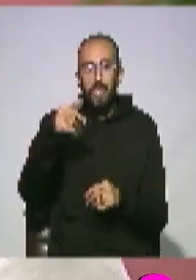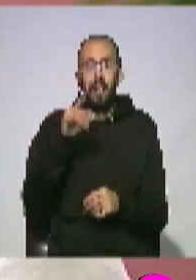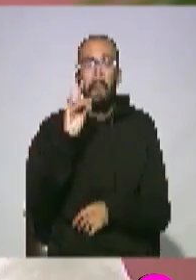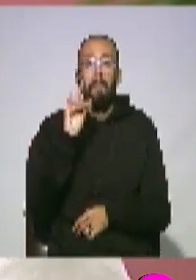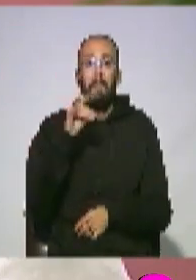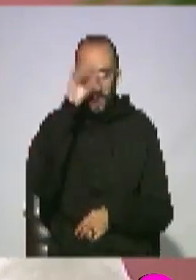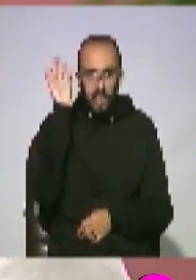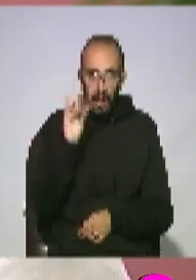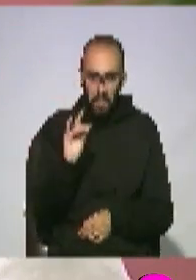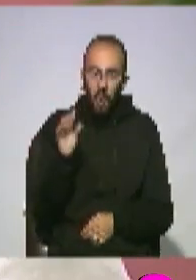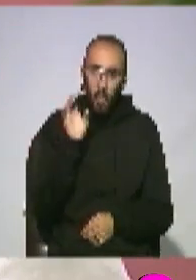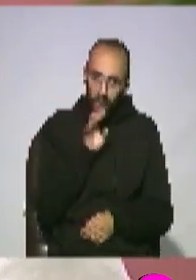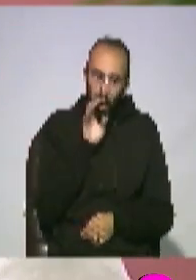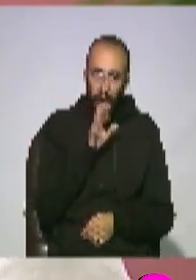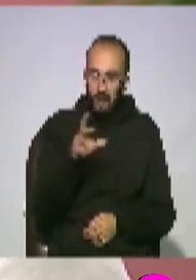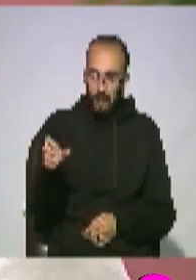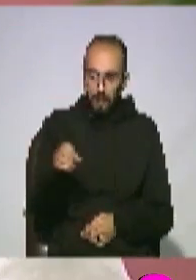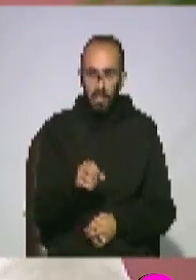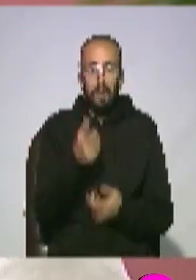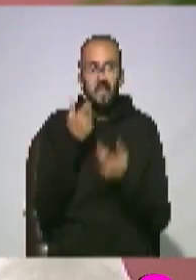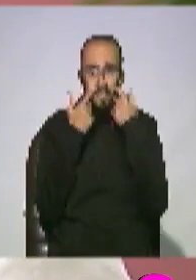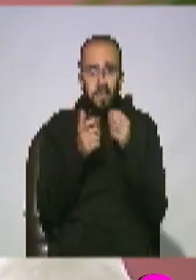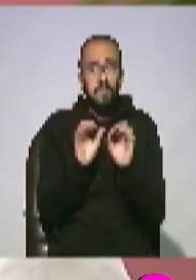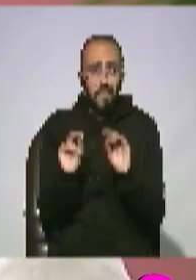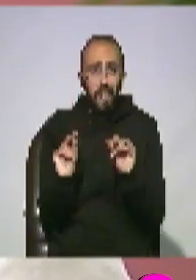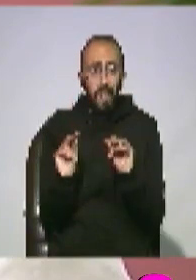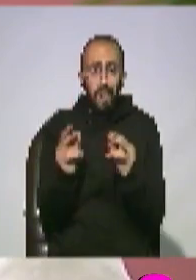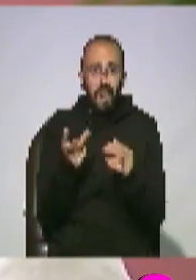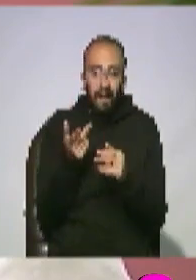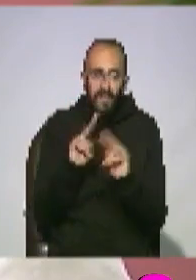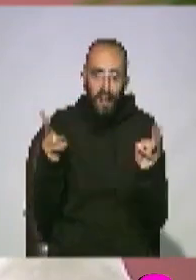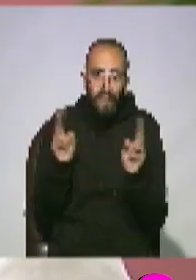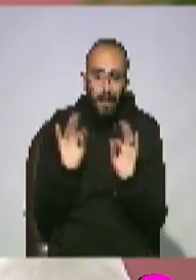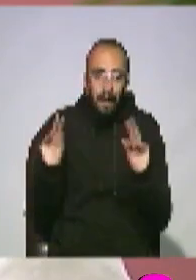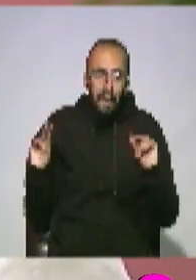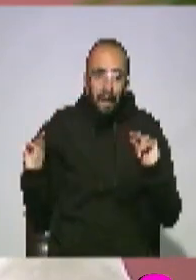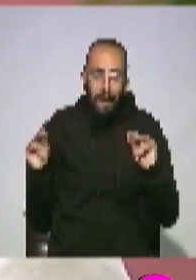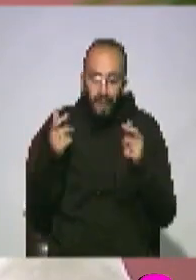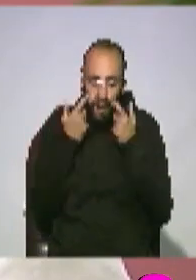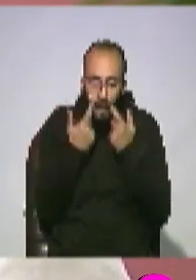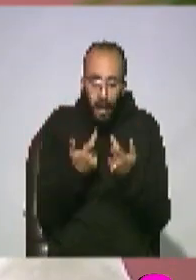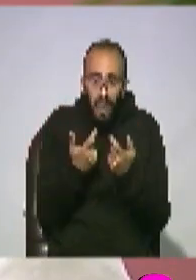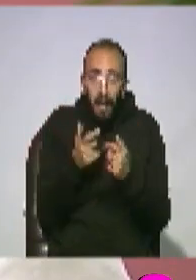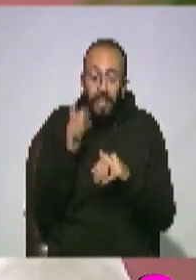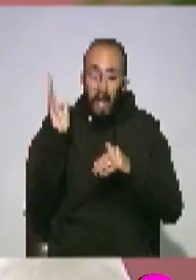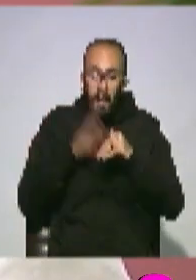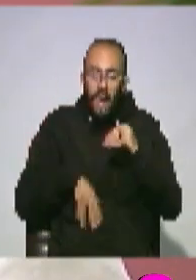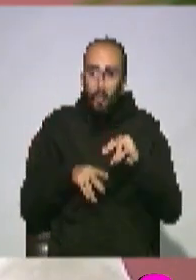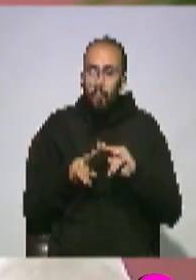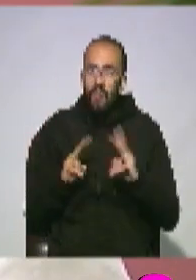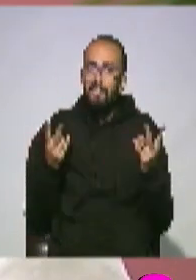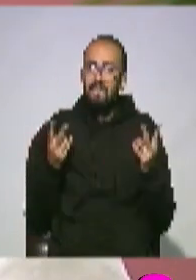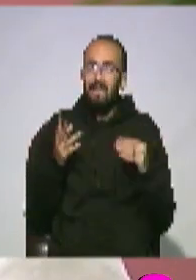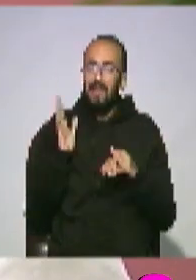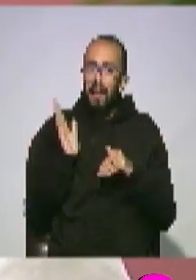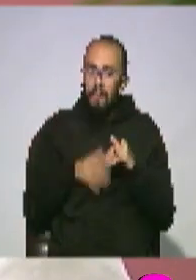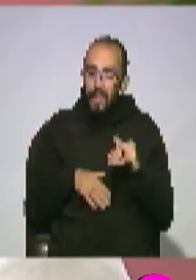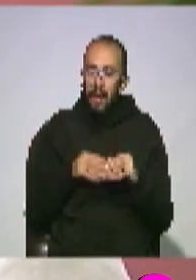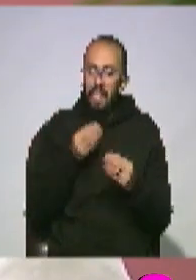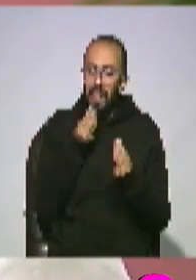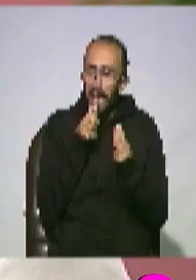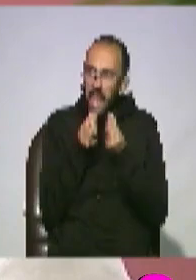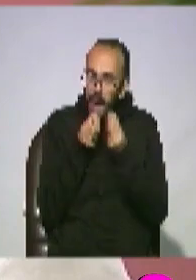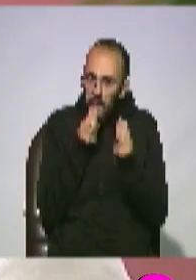حفظ يعني قطه ولا هيجيب له كده يبقى مسؤول عنه، فدي اسمها رعايه. اما التربيه فهي التربيه محتاجه